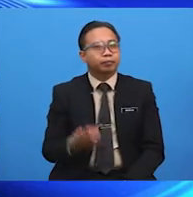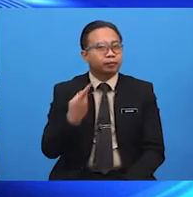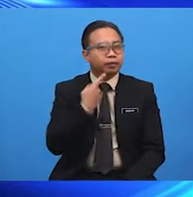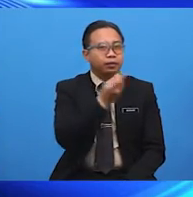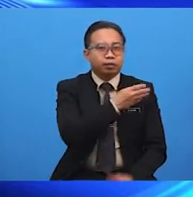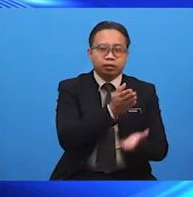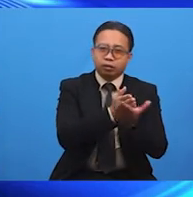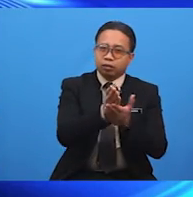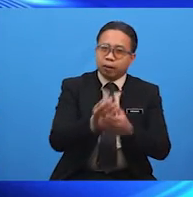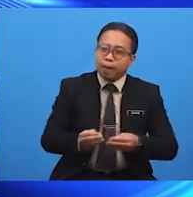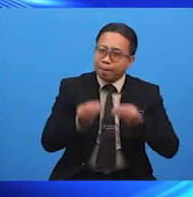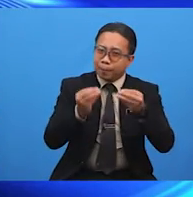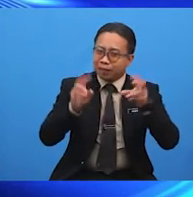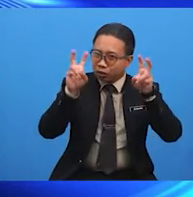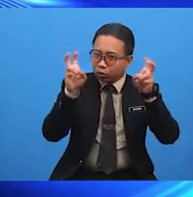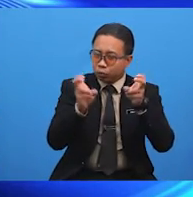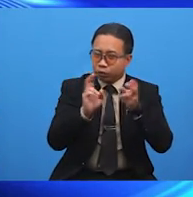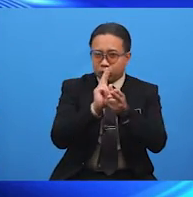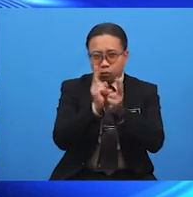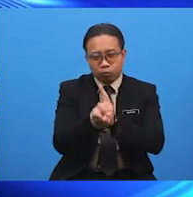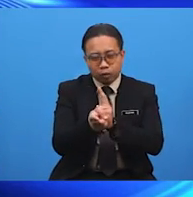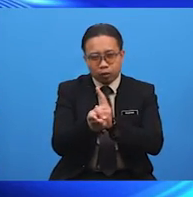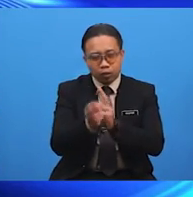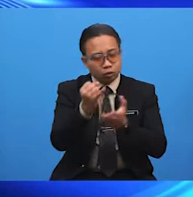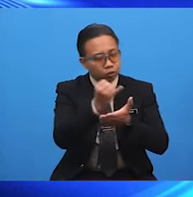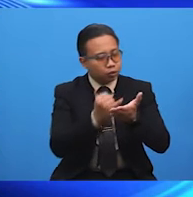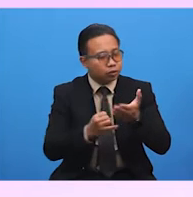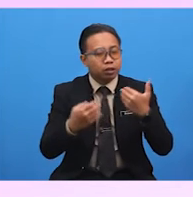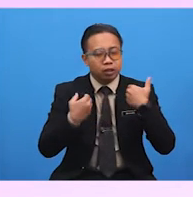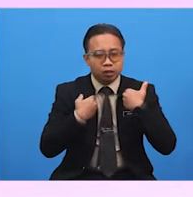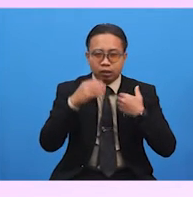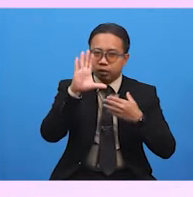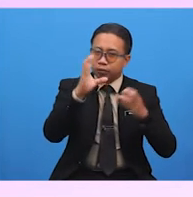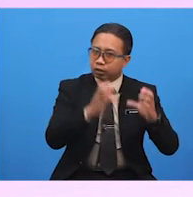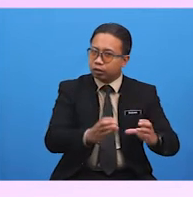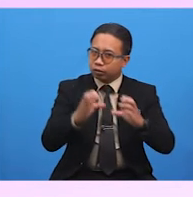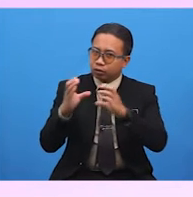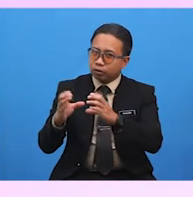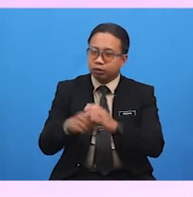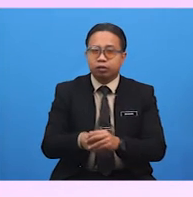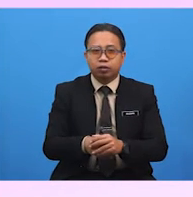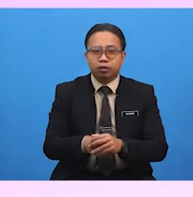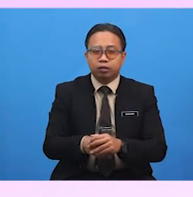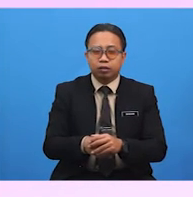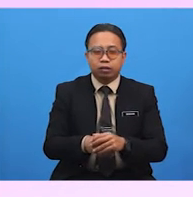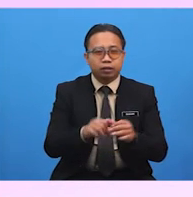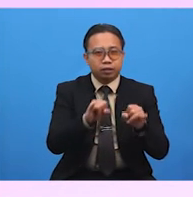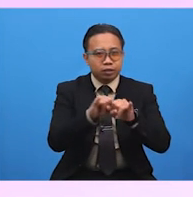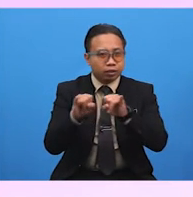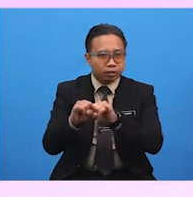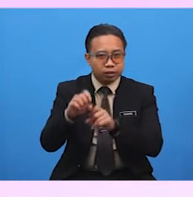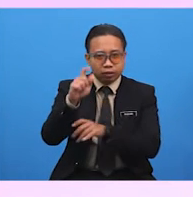teruskan. Bagi topik pengubahan lukisan, terdapat dua kategori ilustrasi iaitu ilustrasi jenis